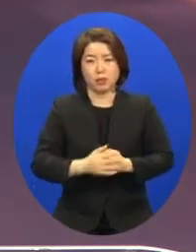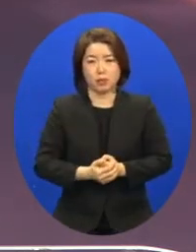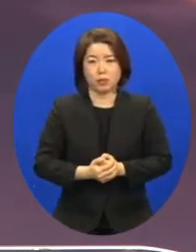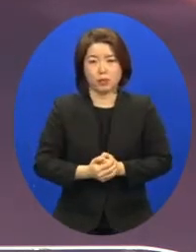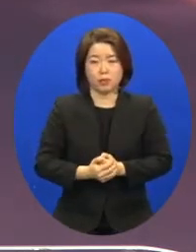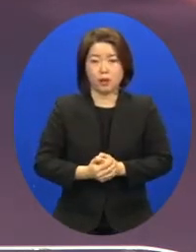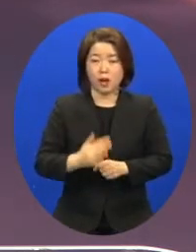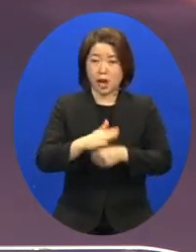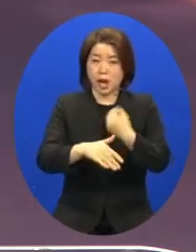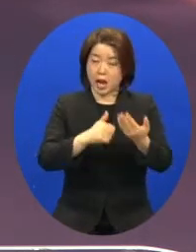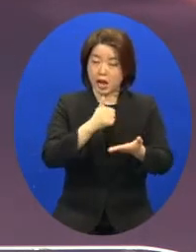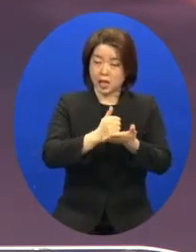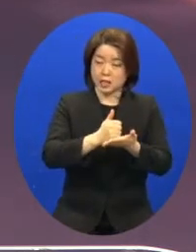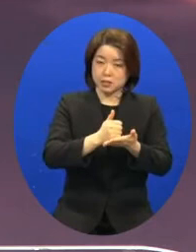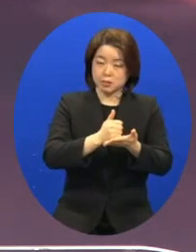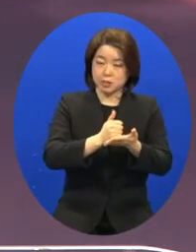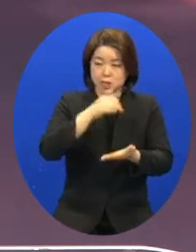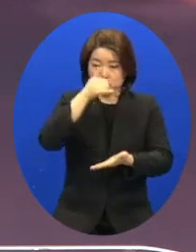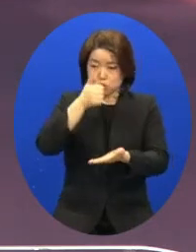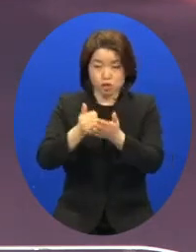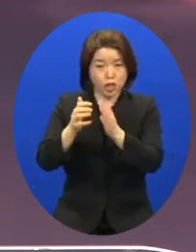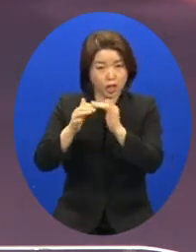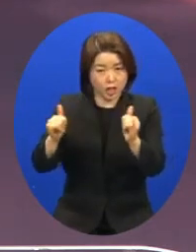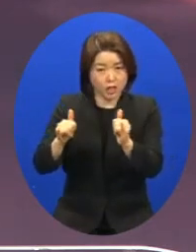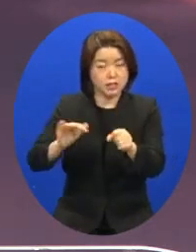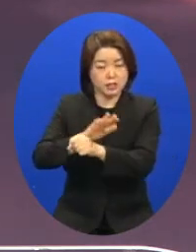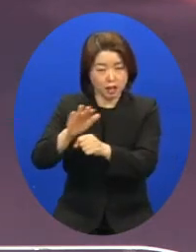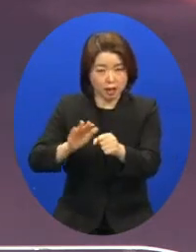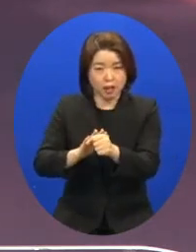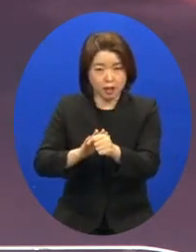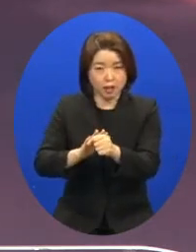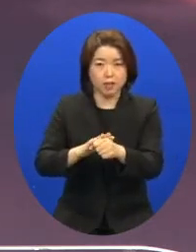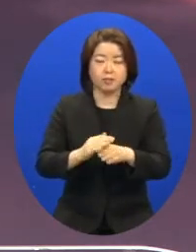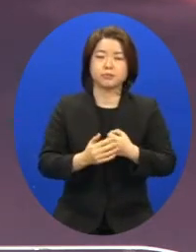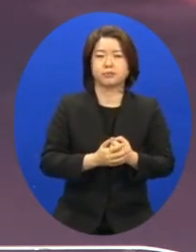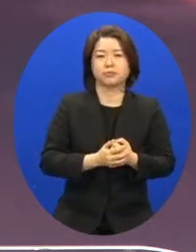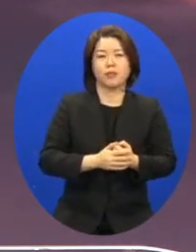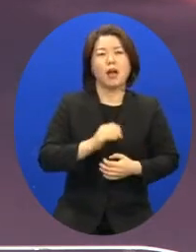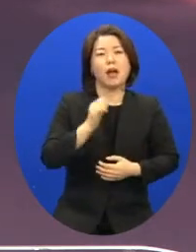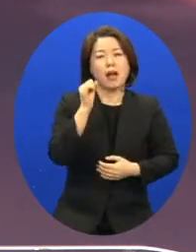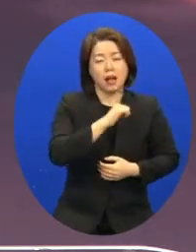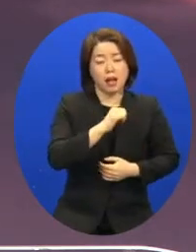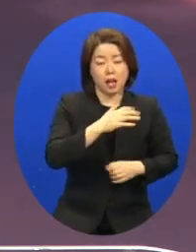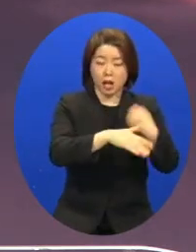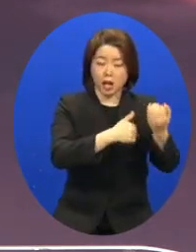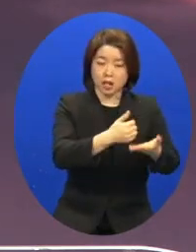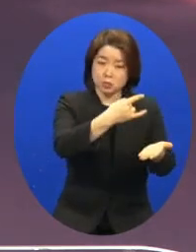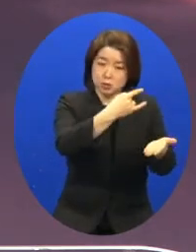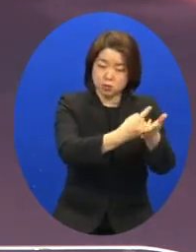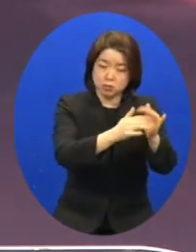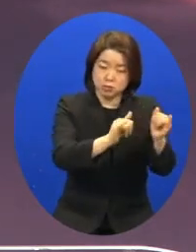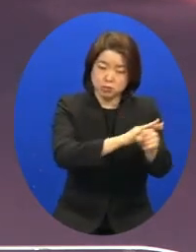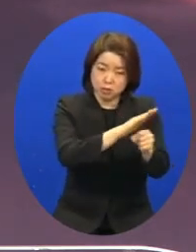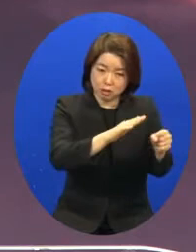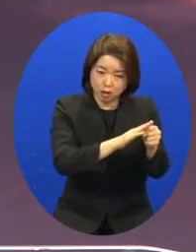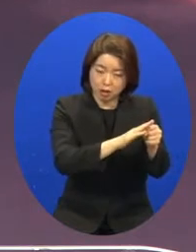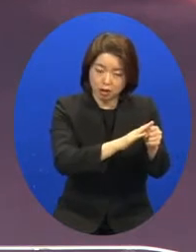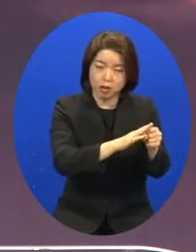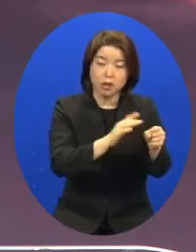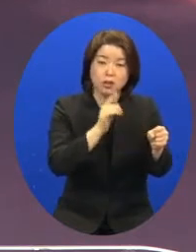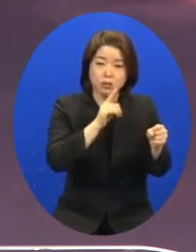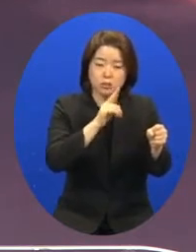하나님이 죄인을 사랑하셨다, 하나님이 의인을 사랑하셨다 그러면 혹시 이해할 수 있을지